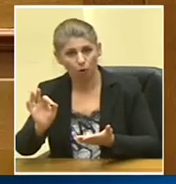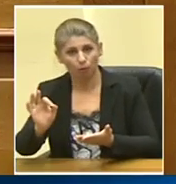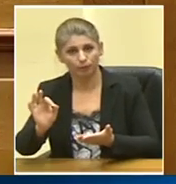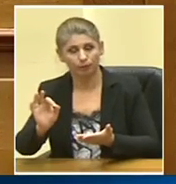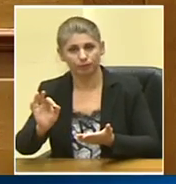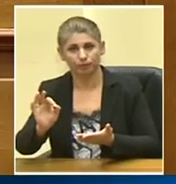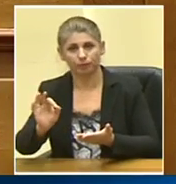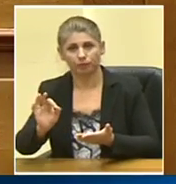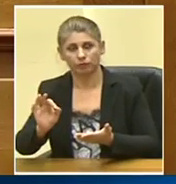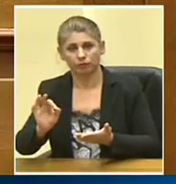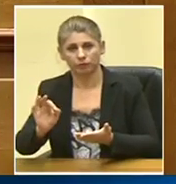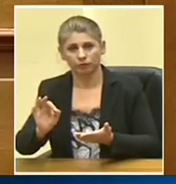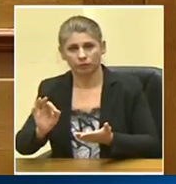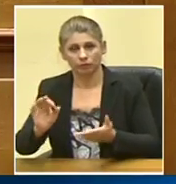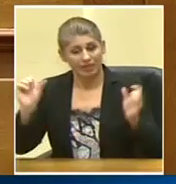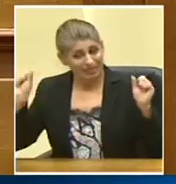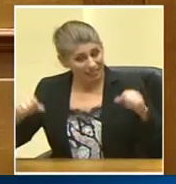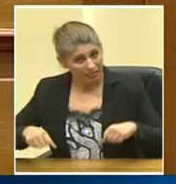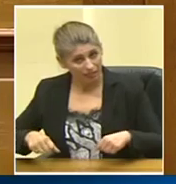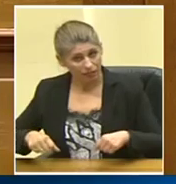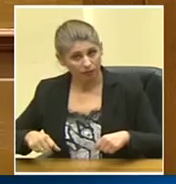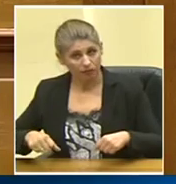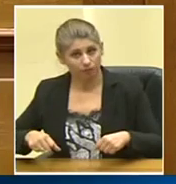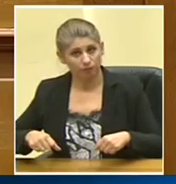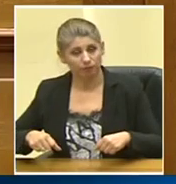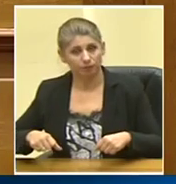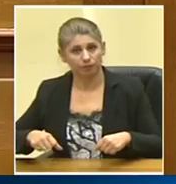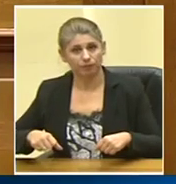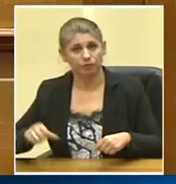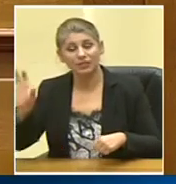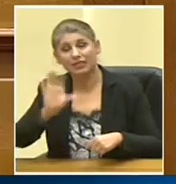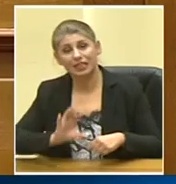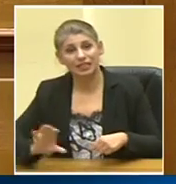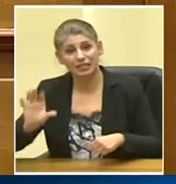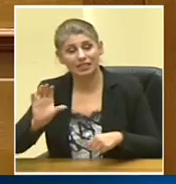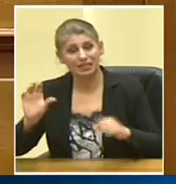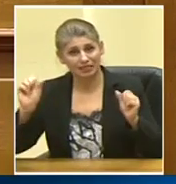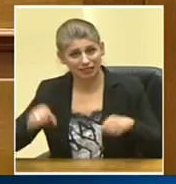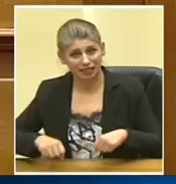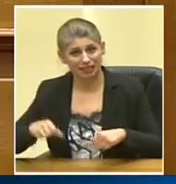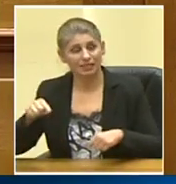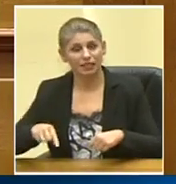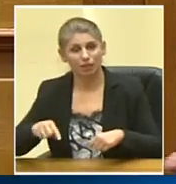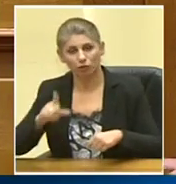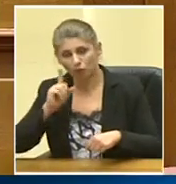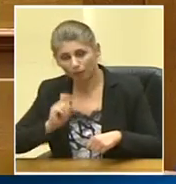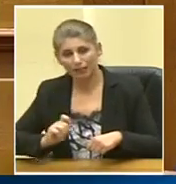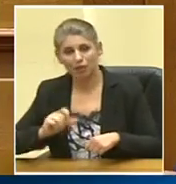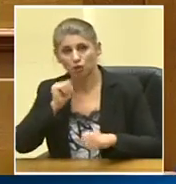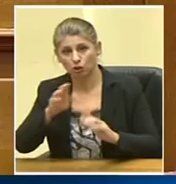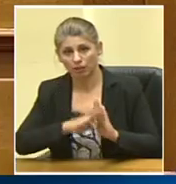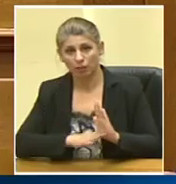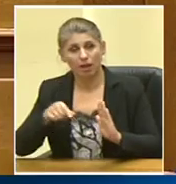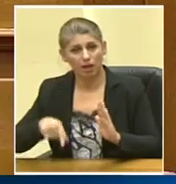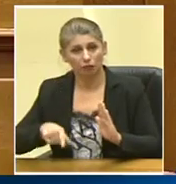την συνένεση, την αναζήτηση της συνένεσης, γιατί αυτό επιτάσσει το Σύνταγμα,